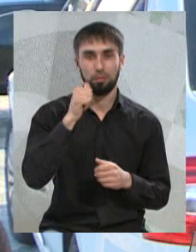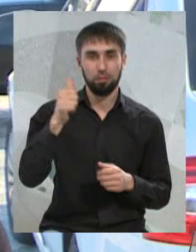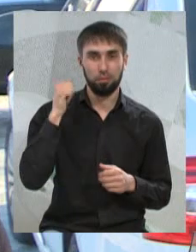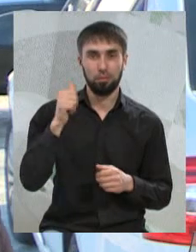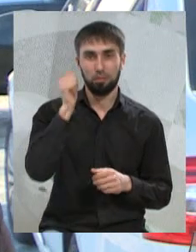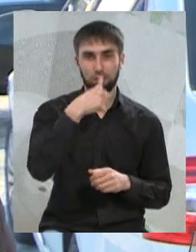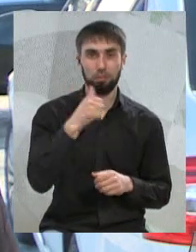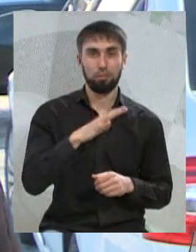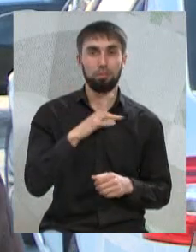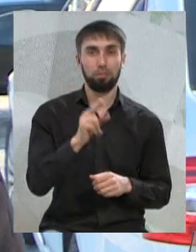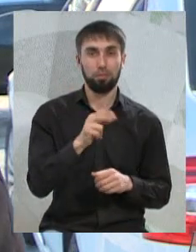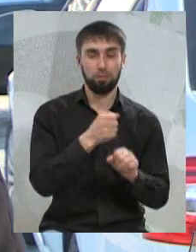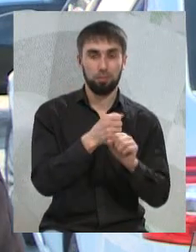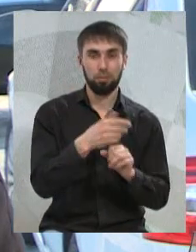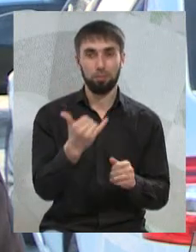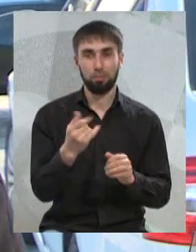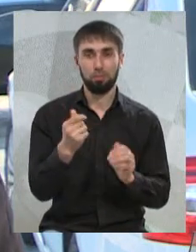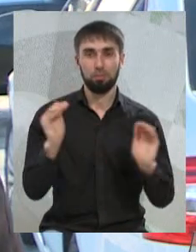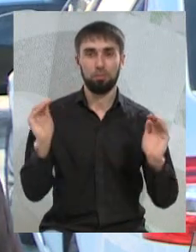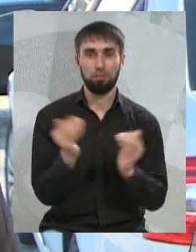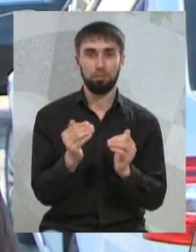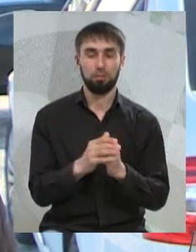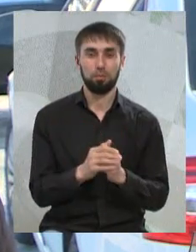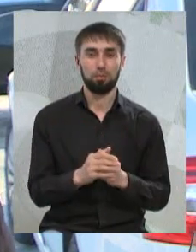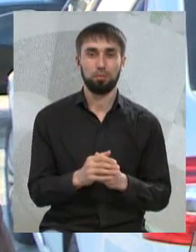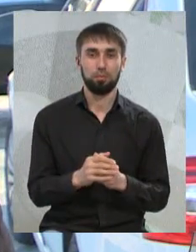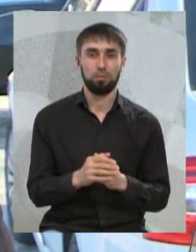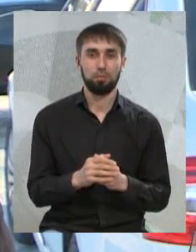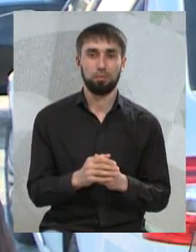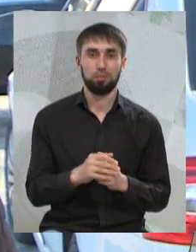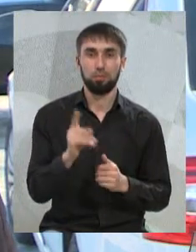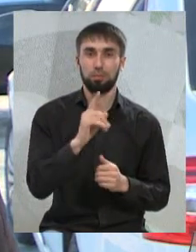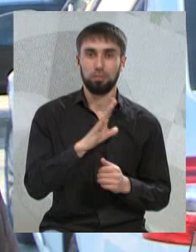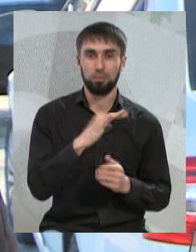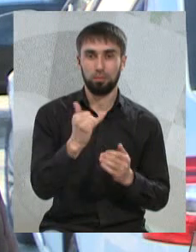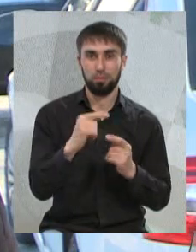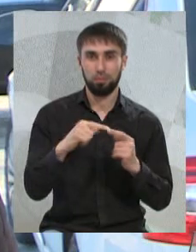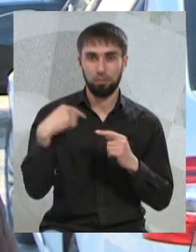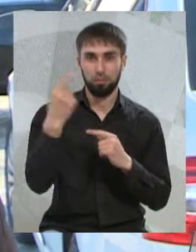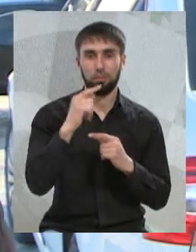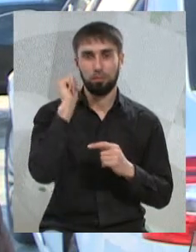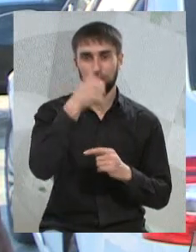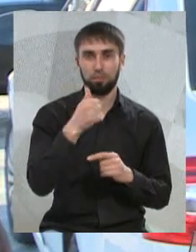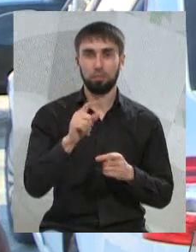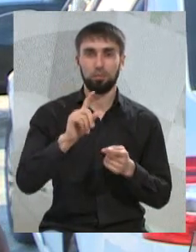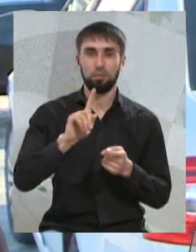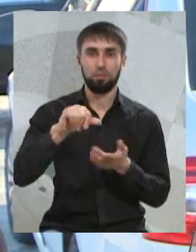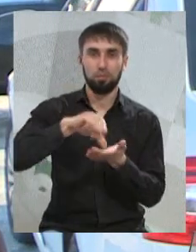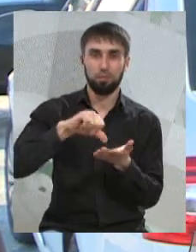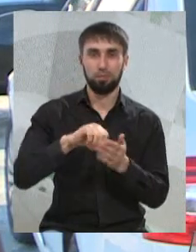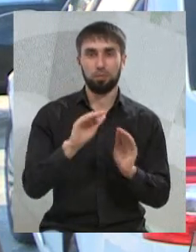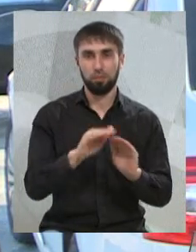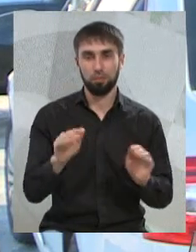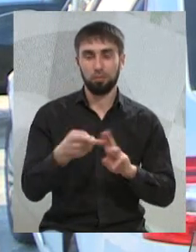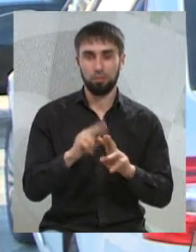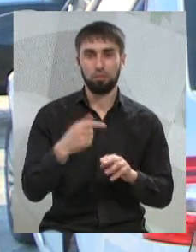снижение. Вот. И чтобы в дальнейшем, в течение года, у нас не было зарегистрировано дорожно-транспортное происшествие с участием детей, вот, мы будем